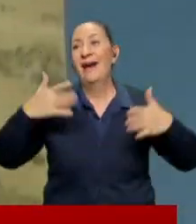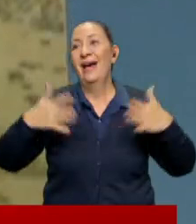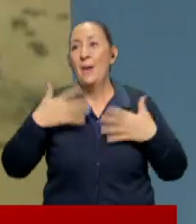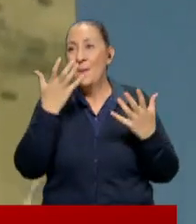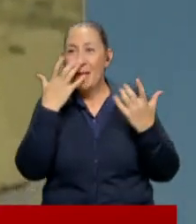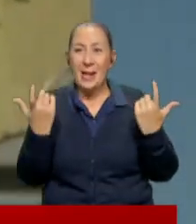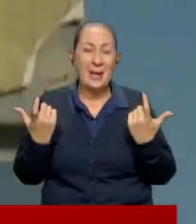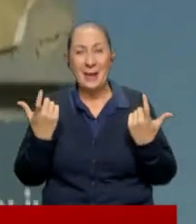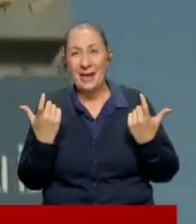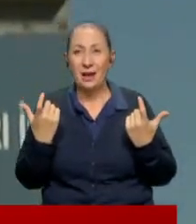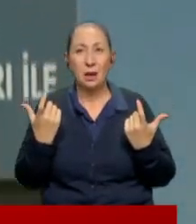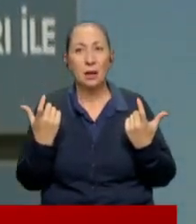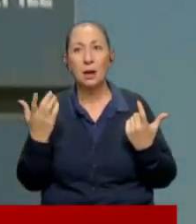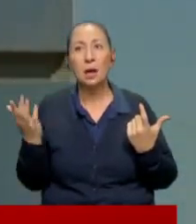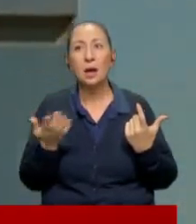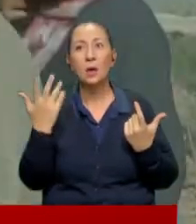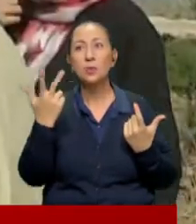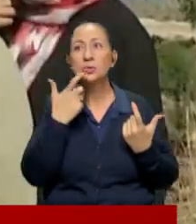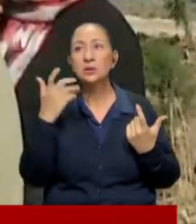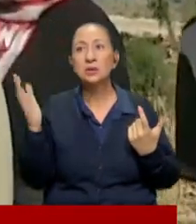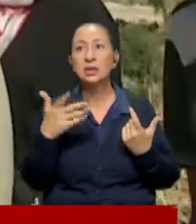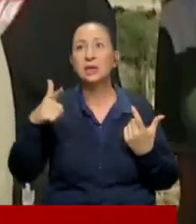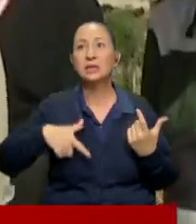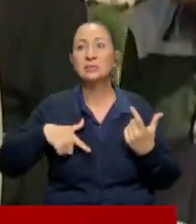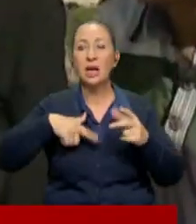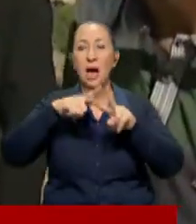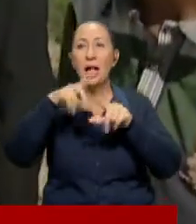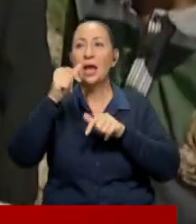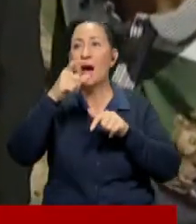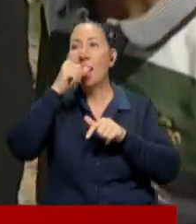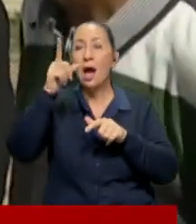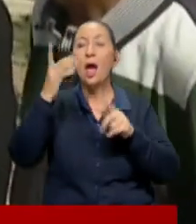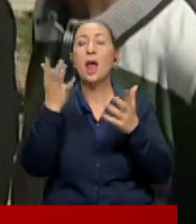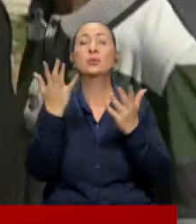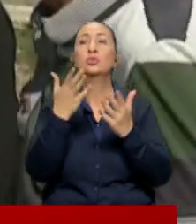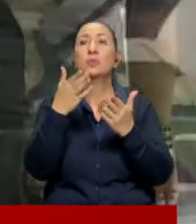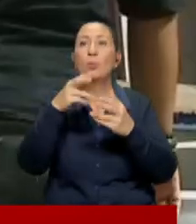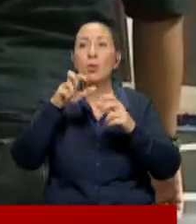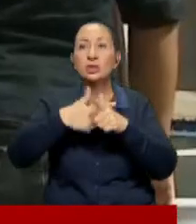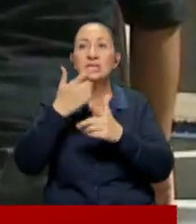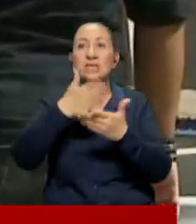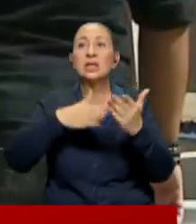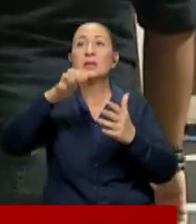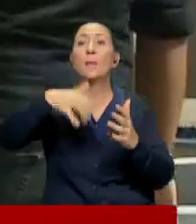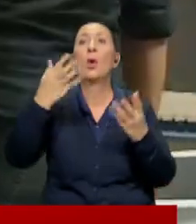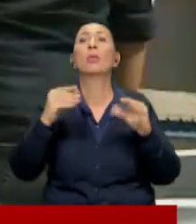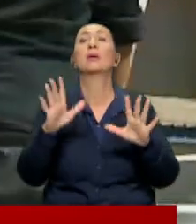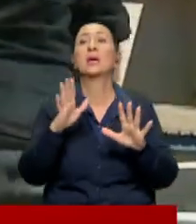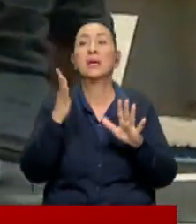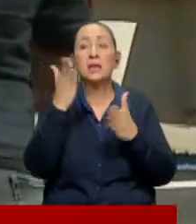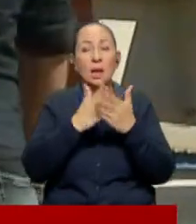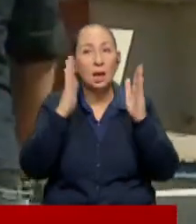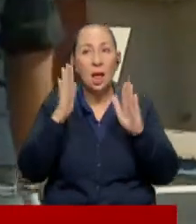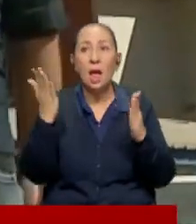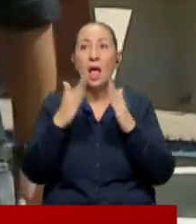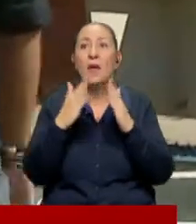beklemeye başladılar ama aradan geçen 3 yılda İzmir Aliağa'daki projenin henüz yarısının bile temeli atılmadı. Geri kalanlar da